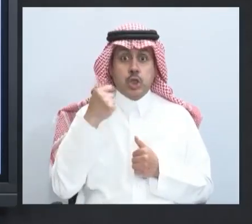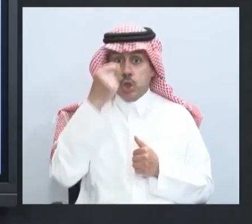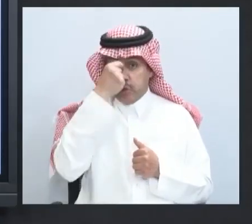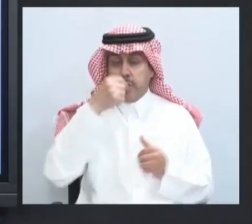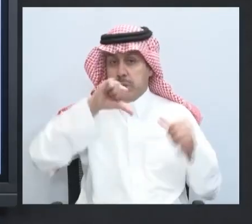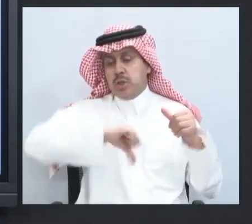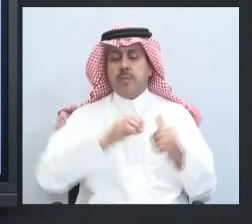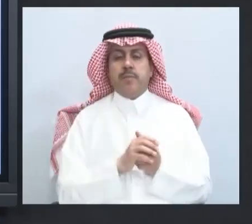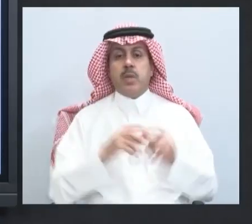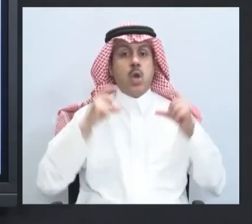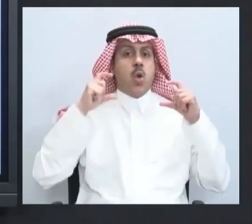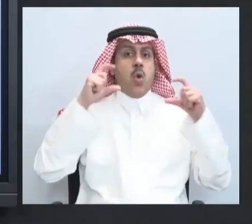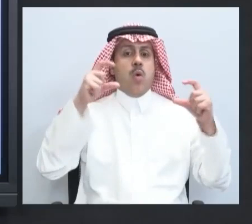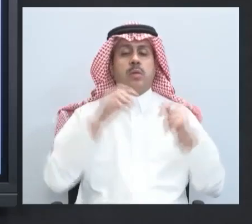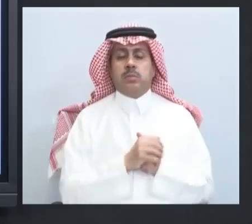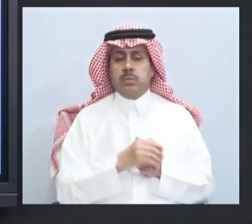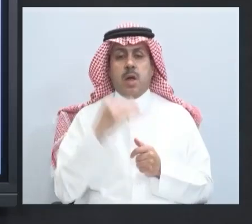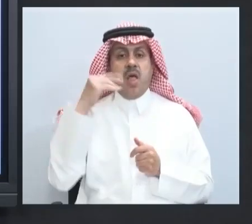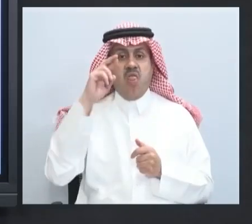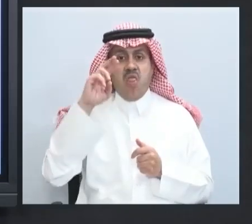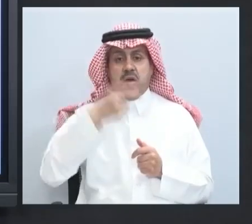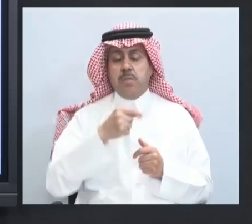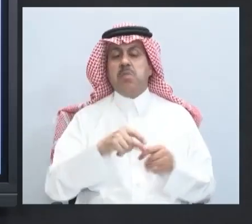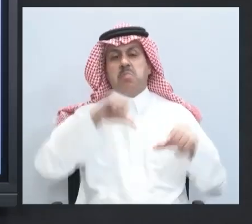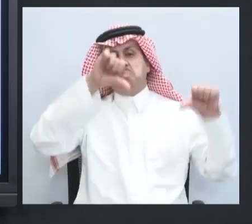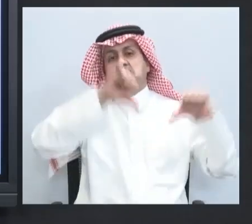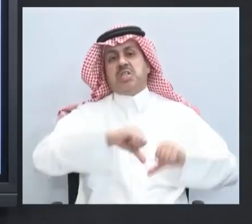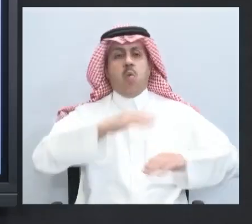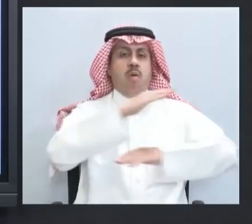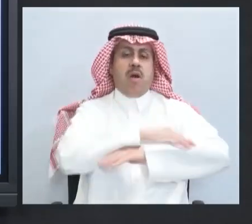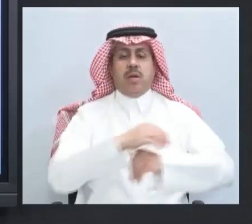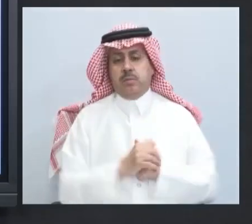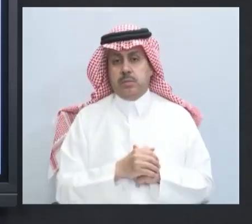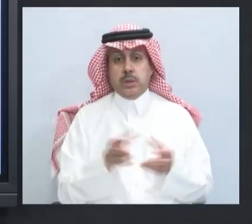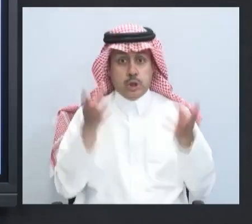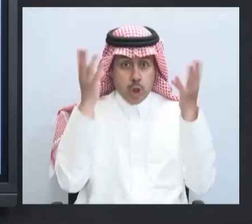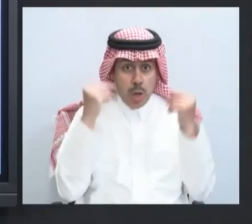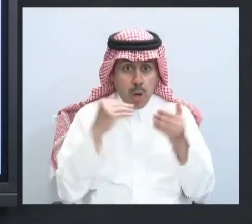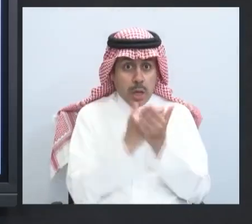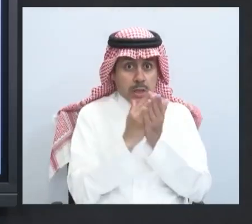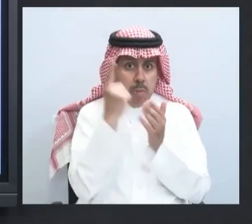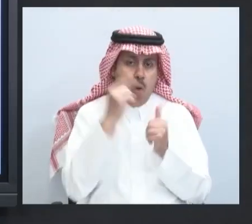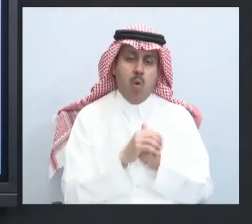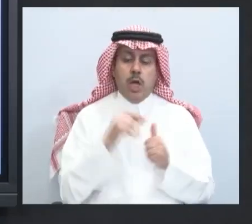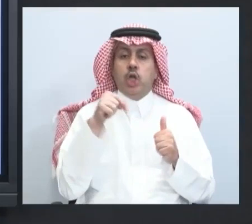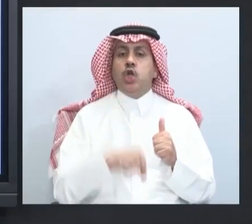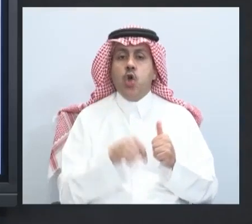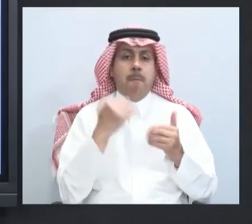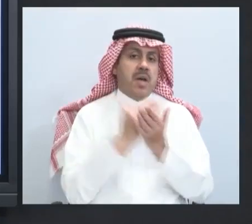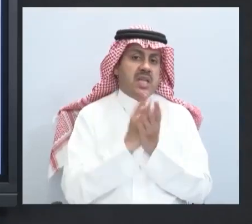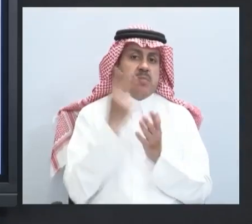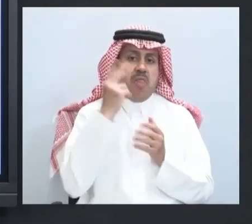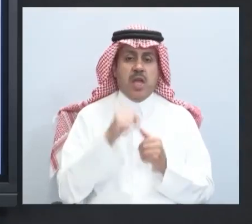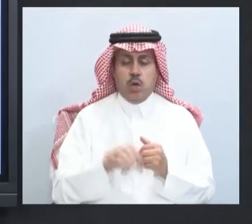وعونا لذلك بالتحذير من مساوي الاخلاق واخذنا القسم الاول منها باذن الله تعالى